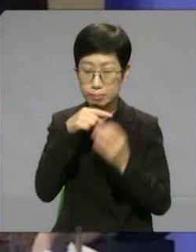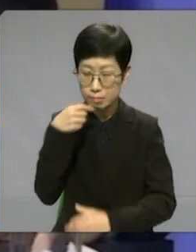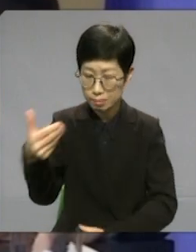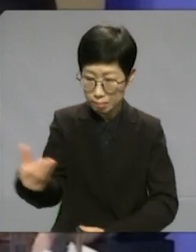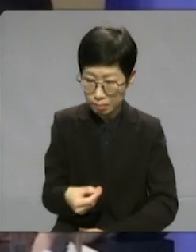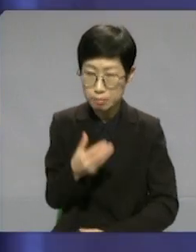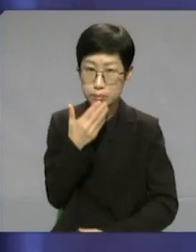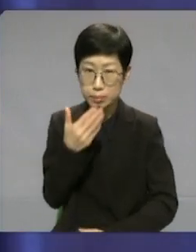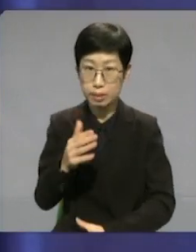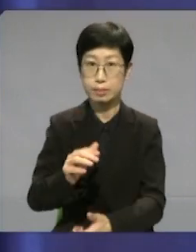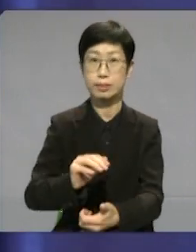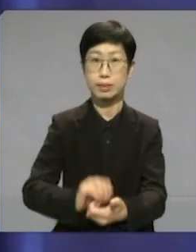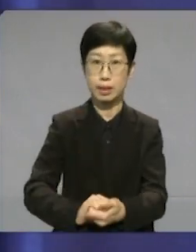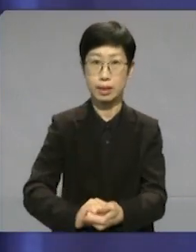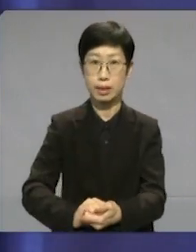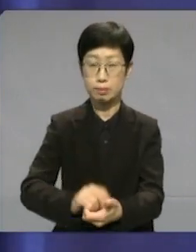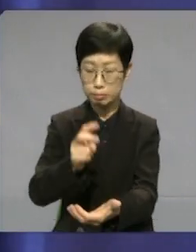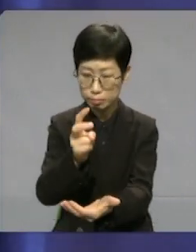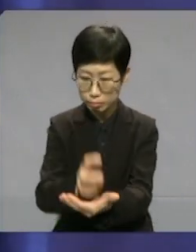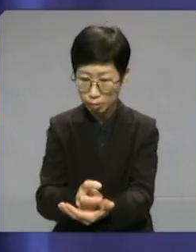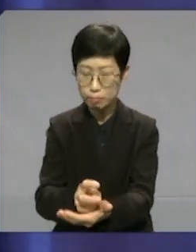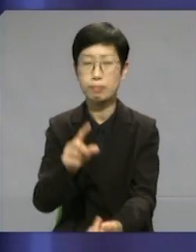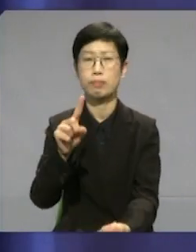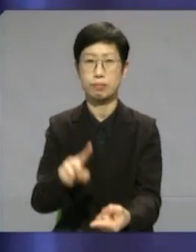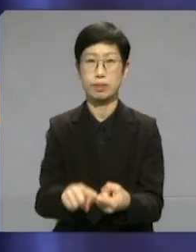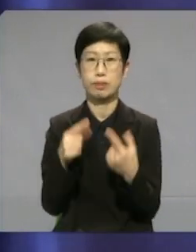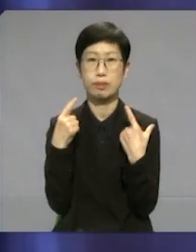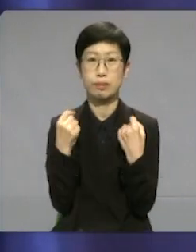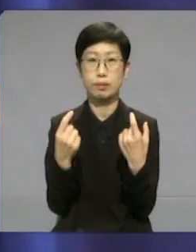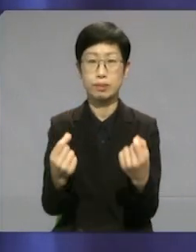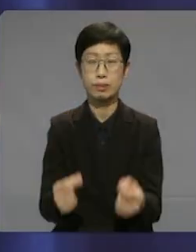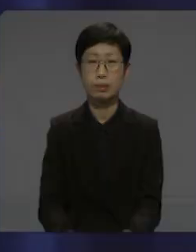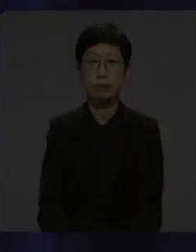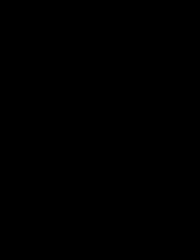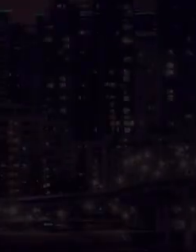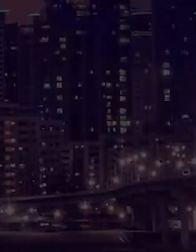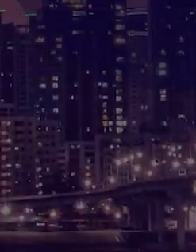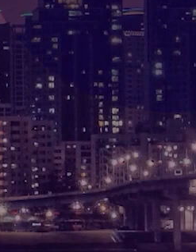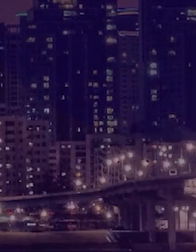새 부채를 조달할 수 있도록 제한하는 부채 제동장치는 유지하기로 했습니다.